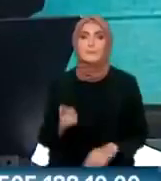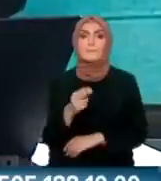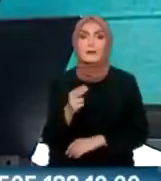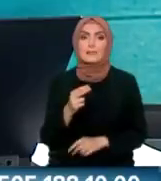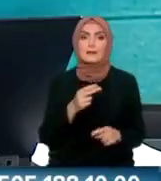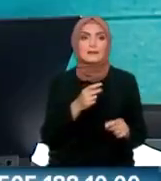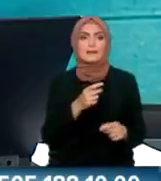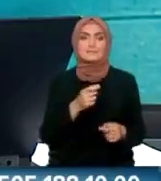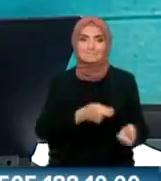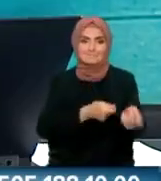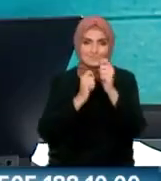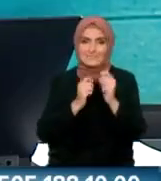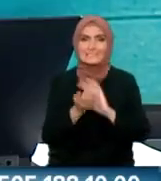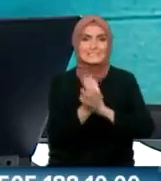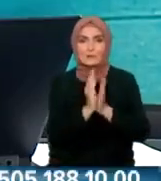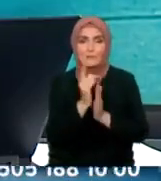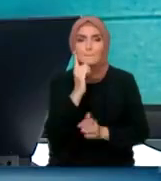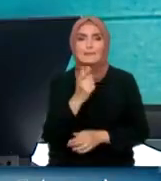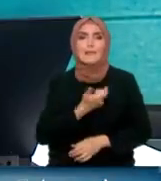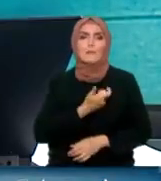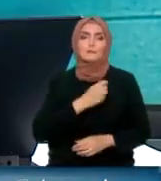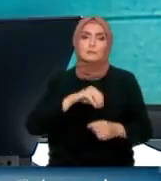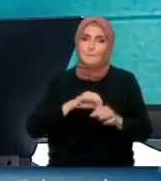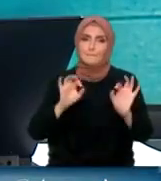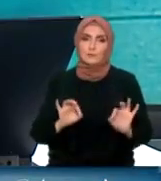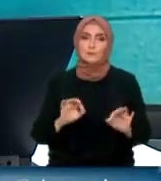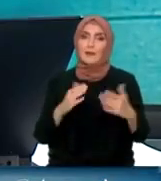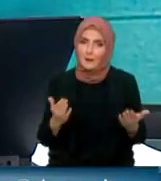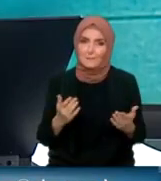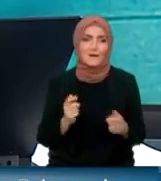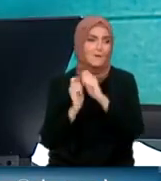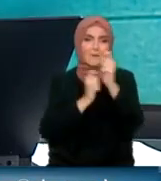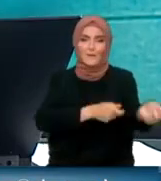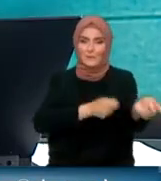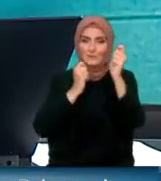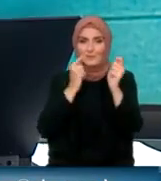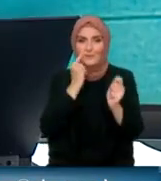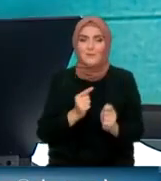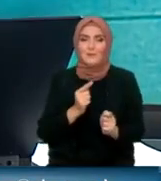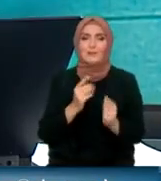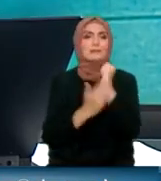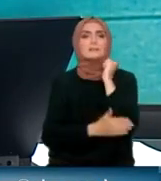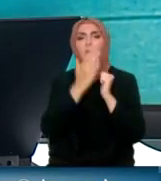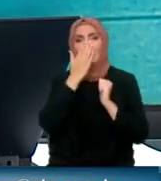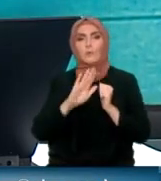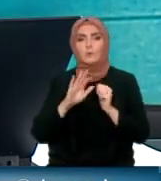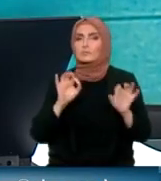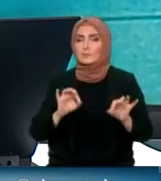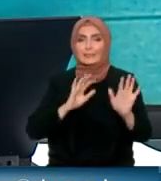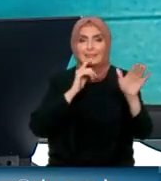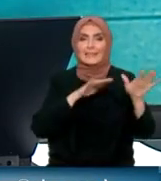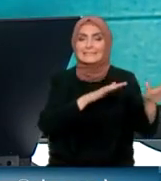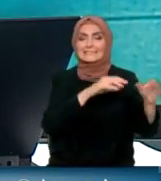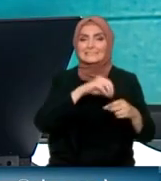Balık avı sezonu 1 Eylül'de başlayacak ama olta balıkçılığına yasak yok. Üstelik bu aralar denizde palamut bolluğu da var. İstanbul Boğazı